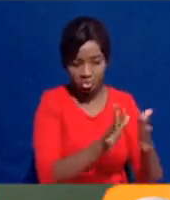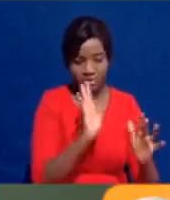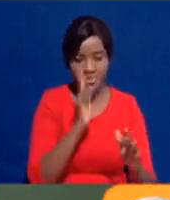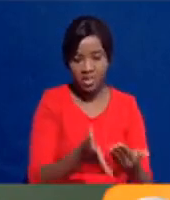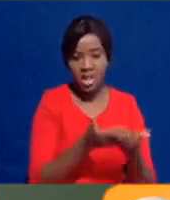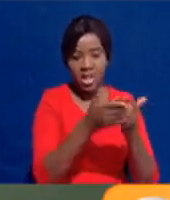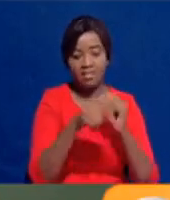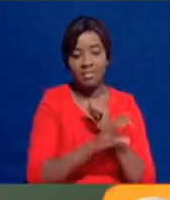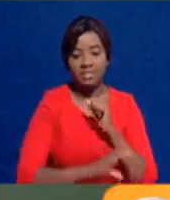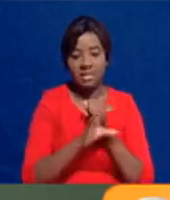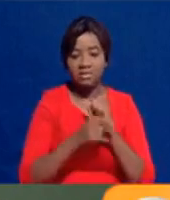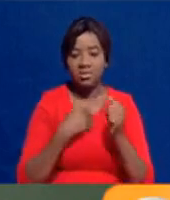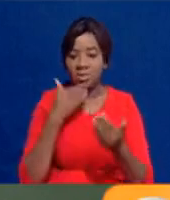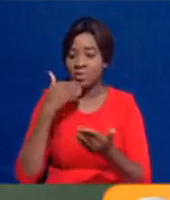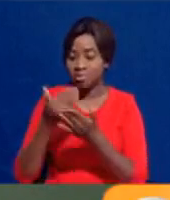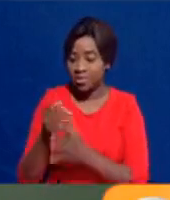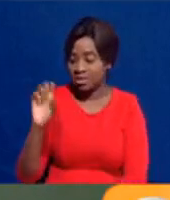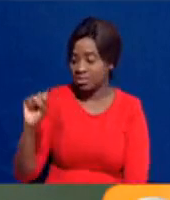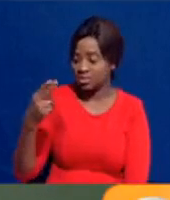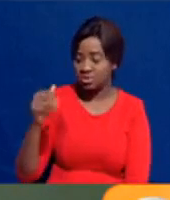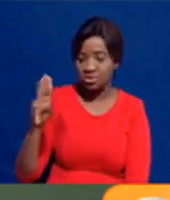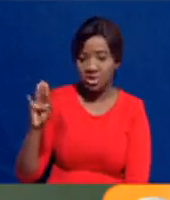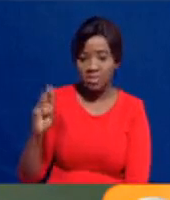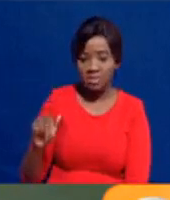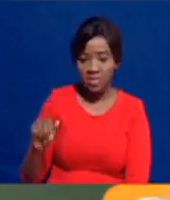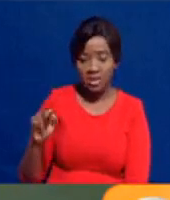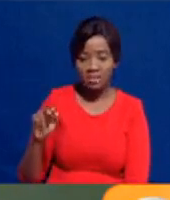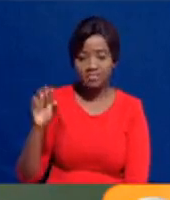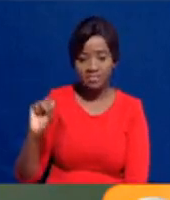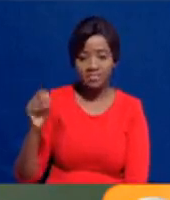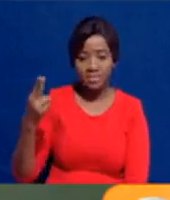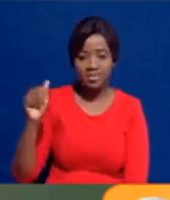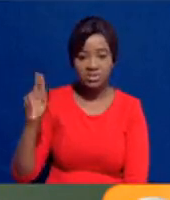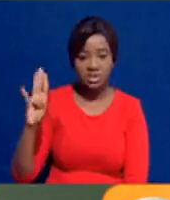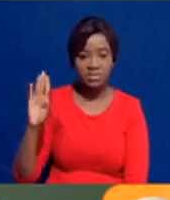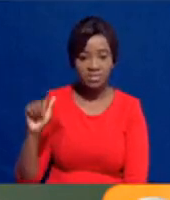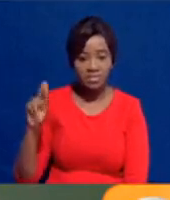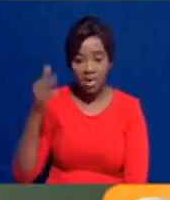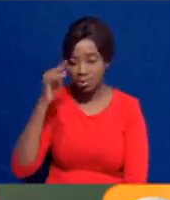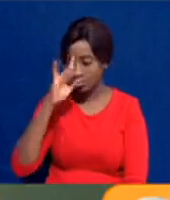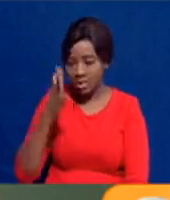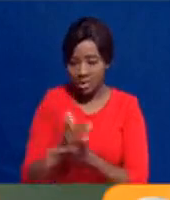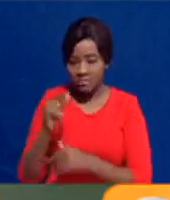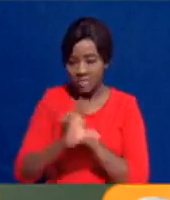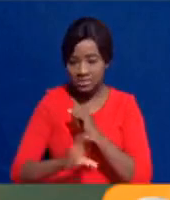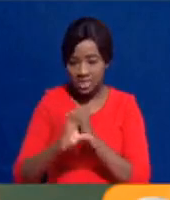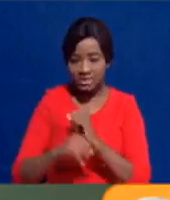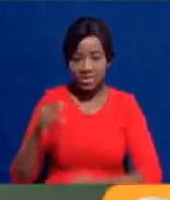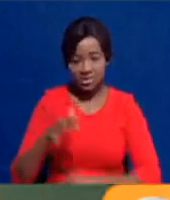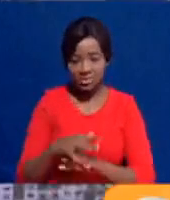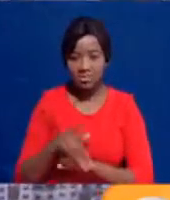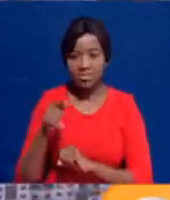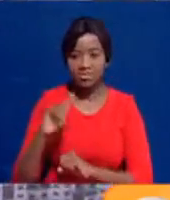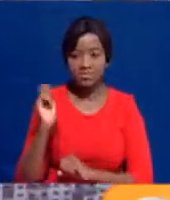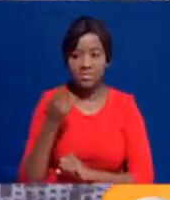country. I want to thank you my brother Shabal kwa kuamini taifa letu la Kenya na kuwekeza katika taifa letu la